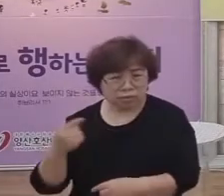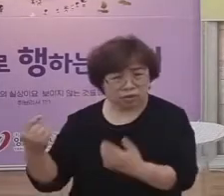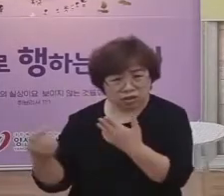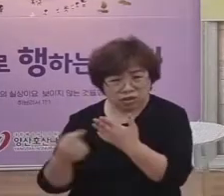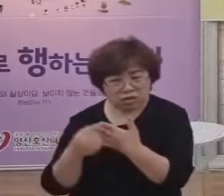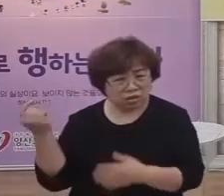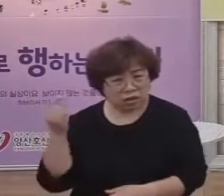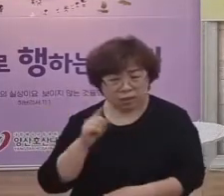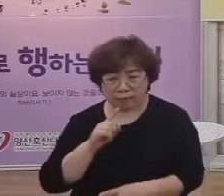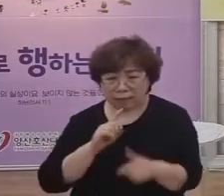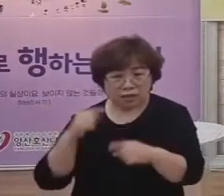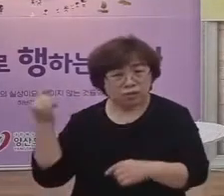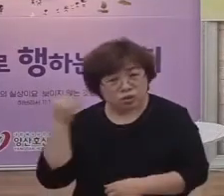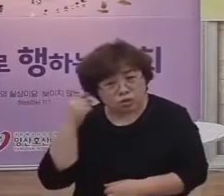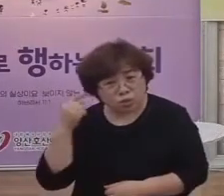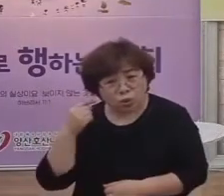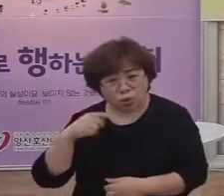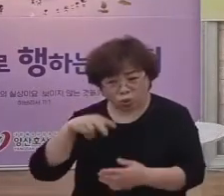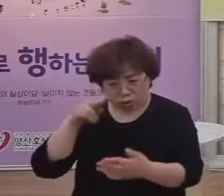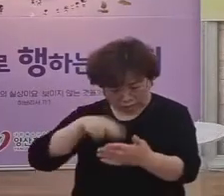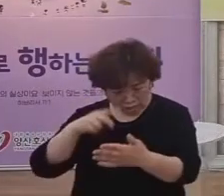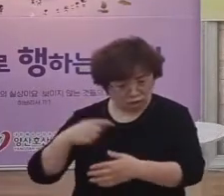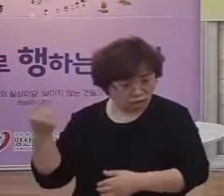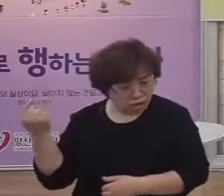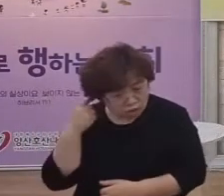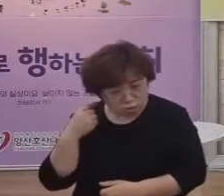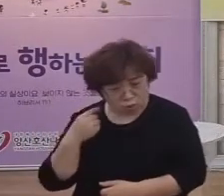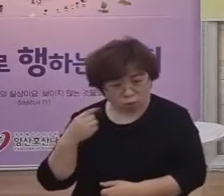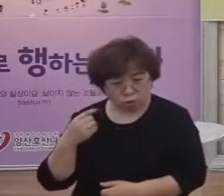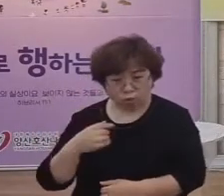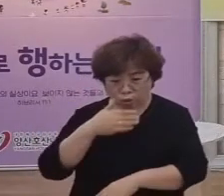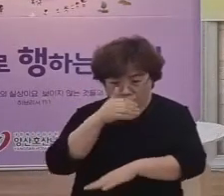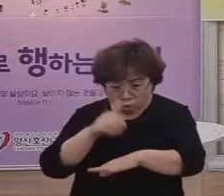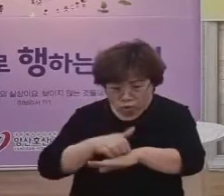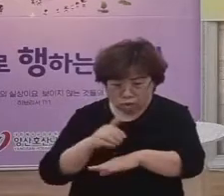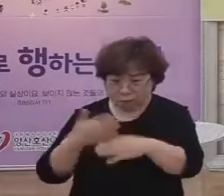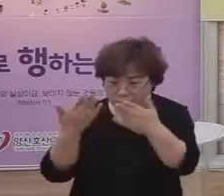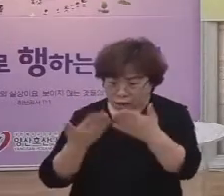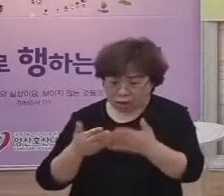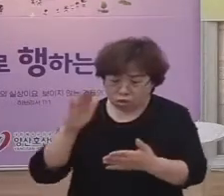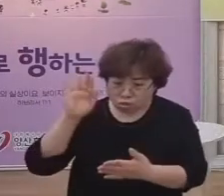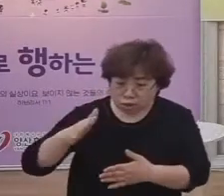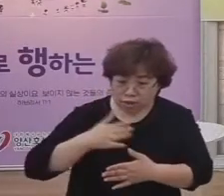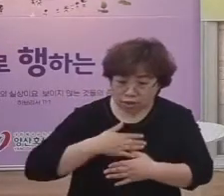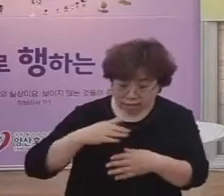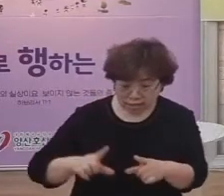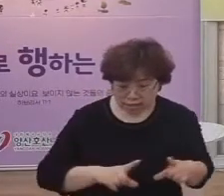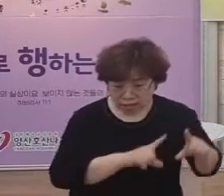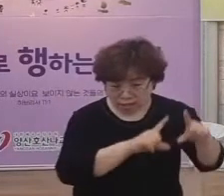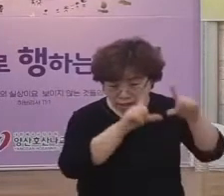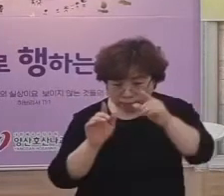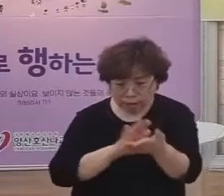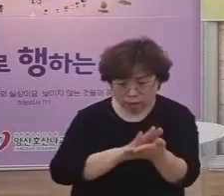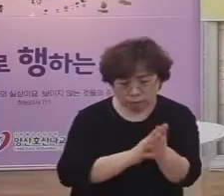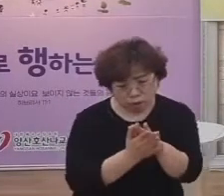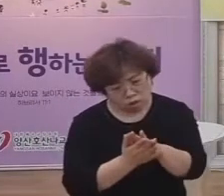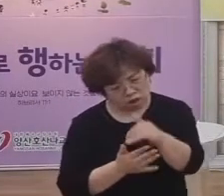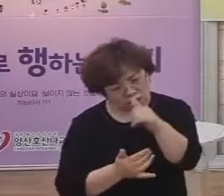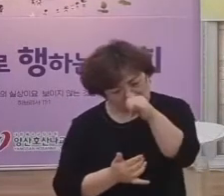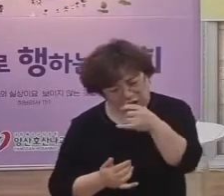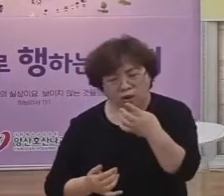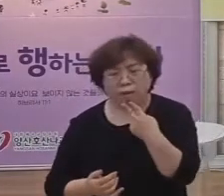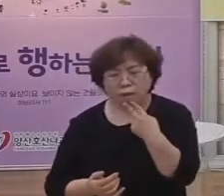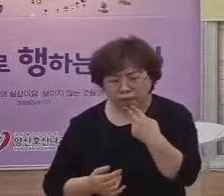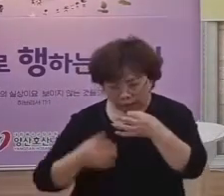하고 나서 여러분의 삶이 얼마나 달라졌습니까? 한번 생각해 보세요. 이런 질문을 하면